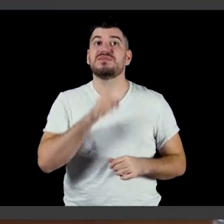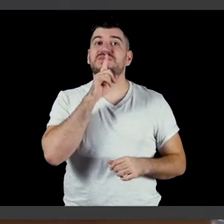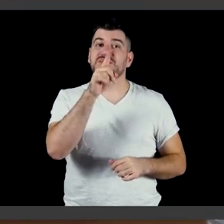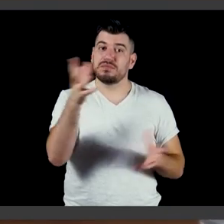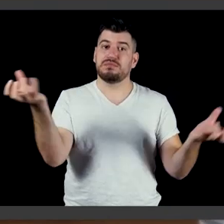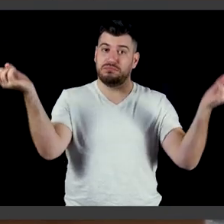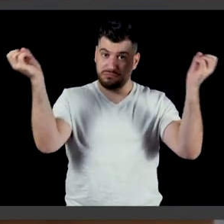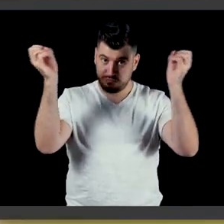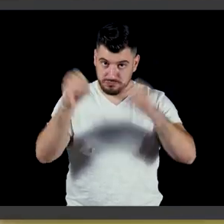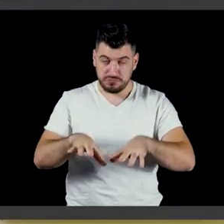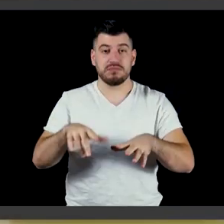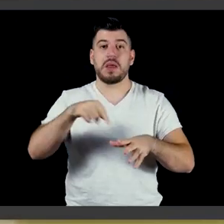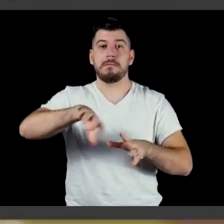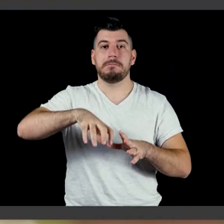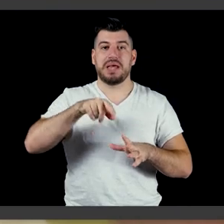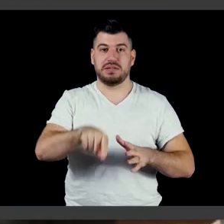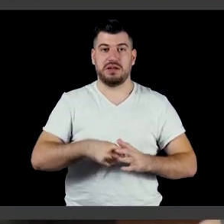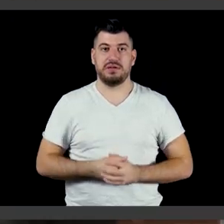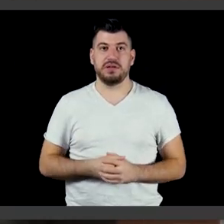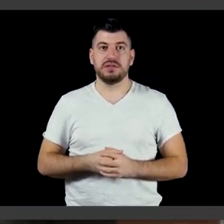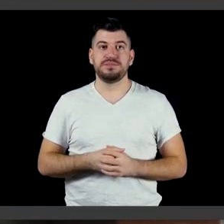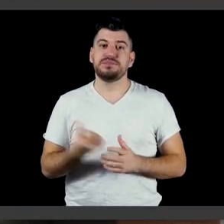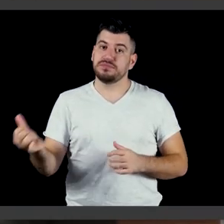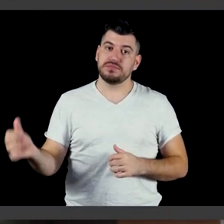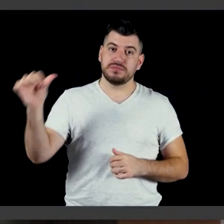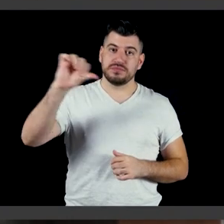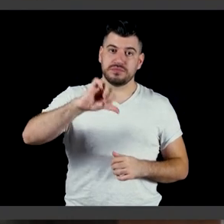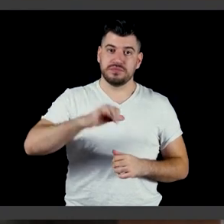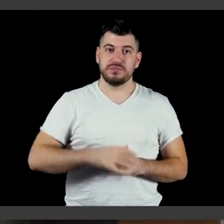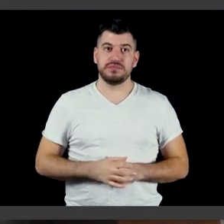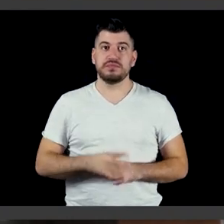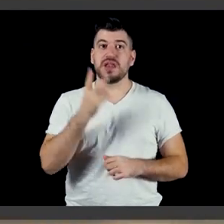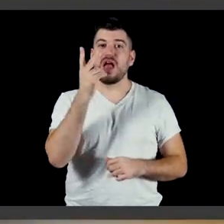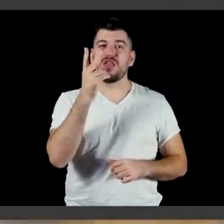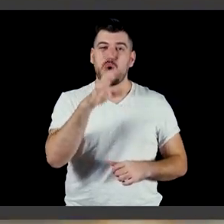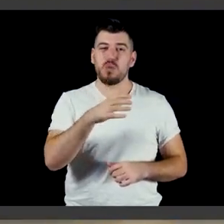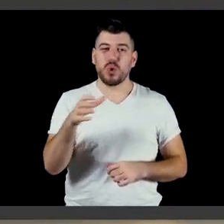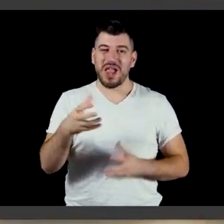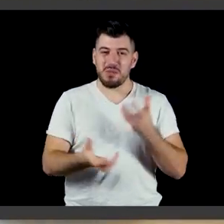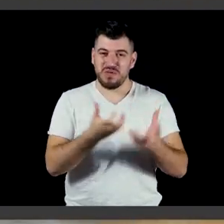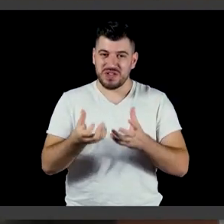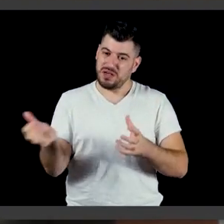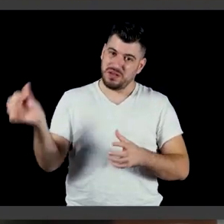και αυτά τα βάζουμε στο μίξερ. Έτσι όπως είναι, θα προσθέσω μέσα στα 2 πορτοκάλια και στο ξύσμα